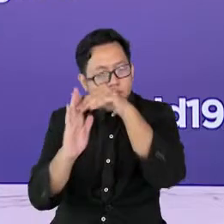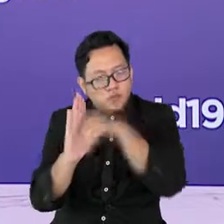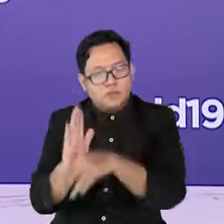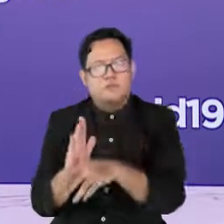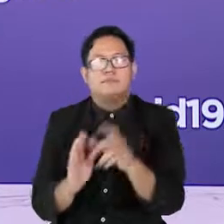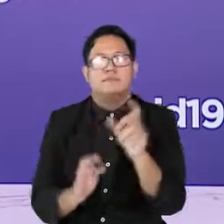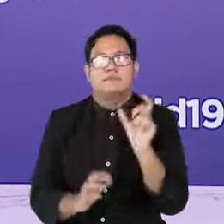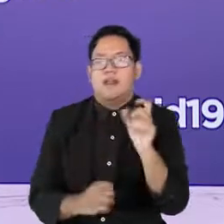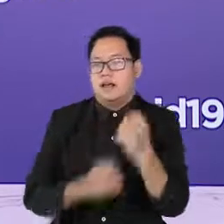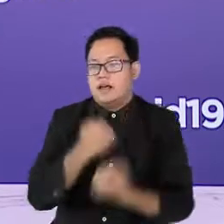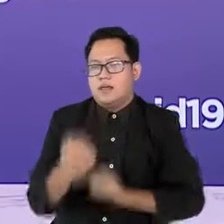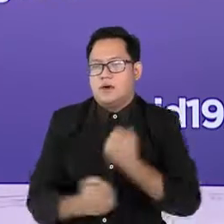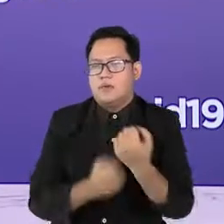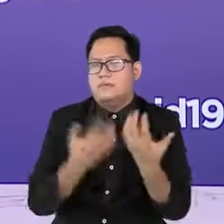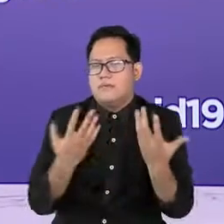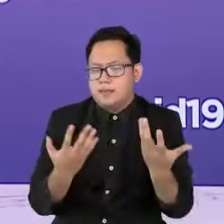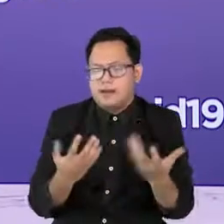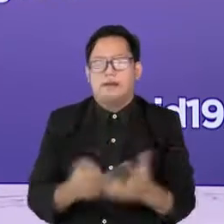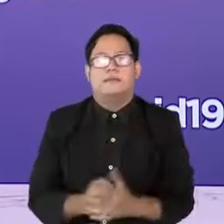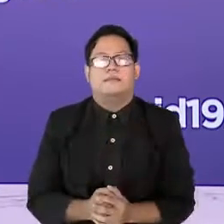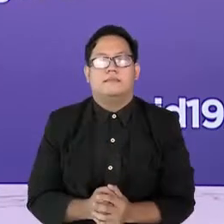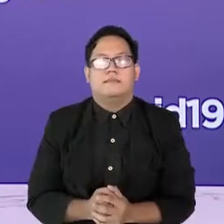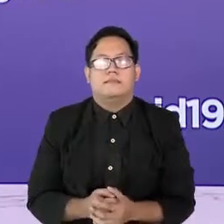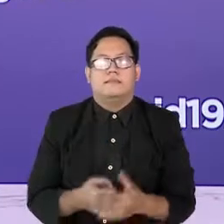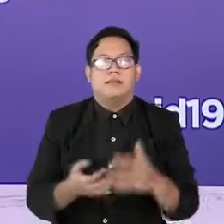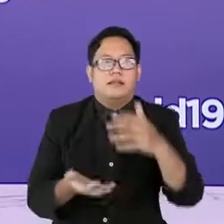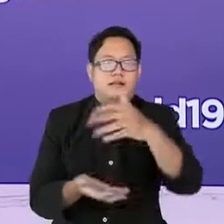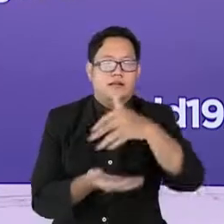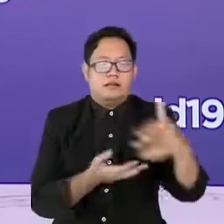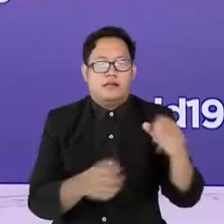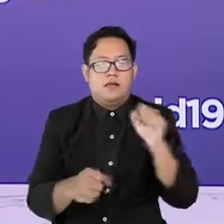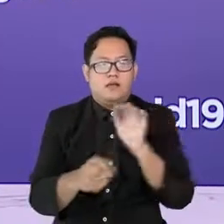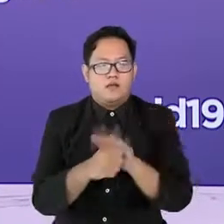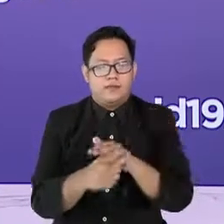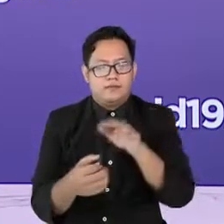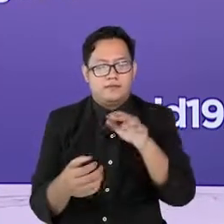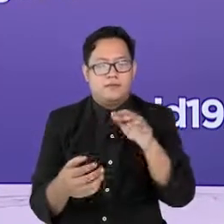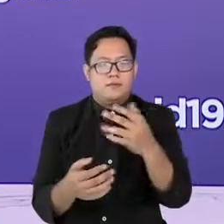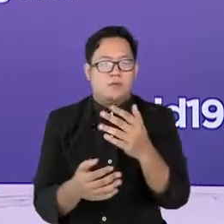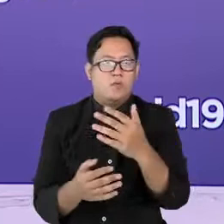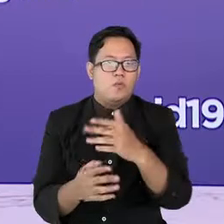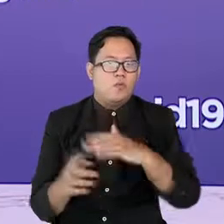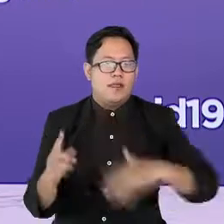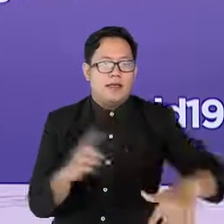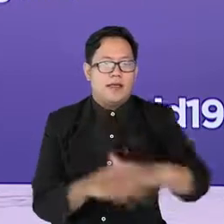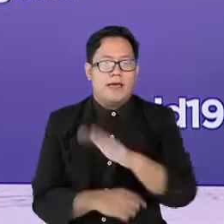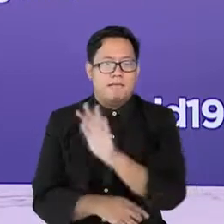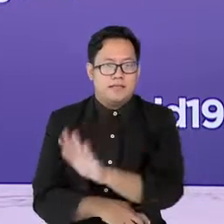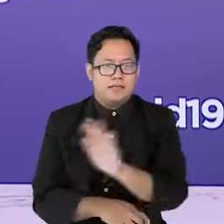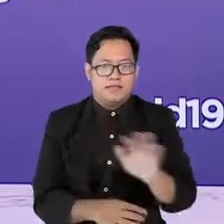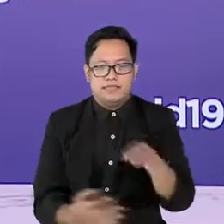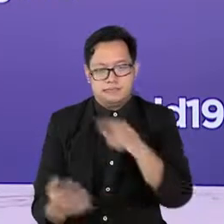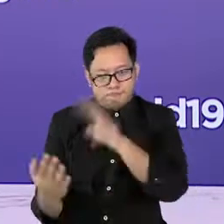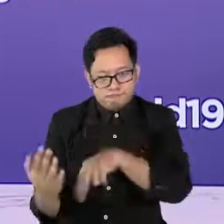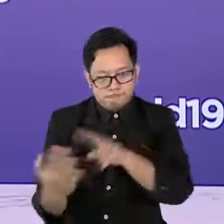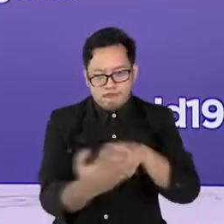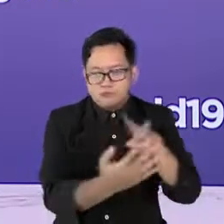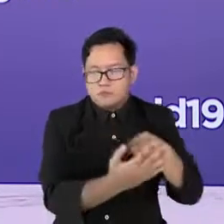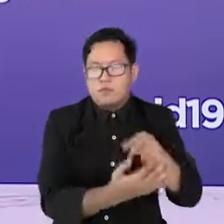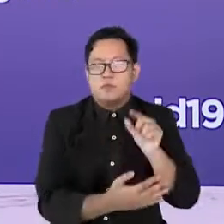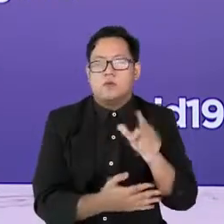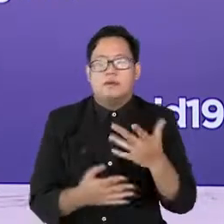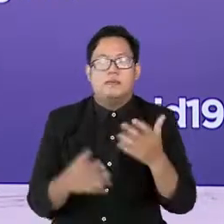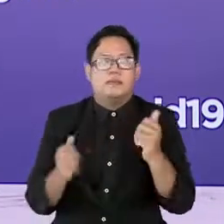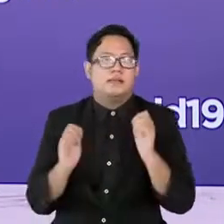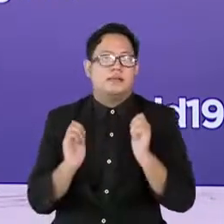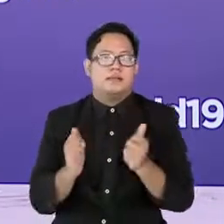adalah membaca dan memahami data coffee 19 diwilayahnya masing-masing agar dapat selalu mengantisipasi gejala